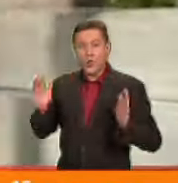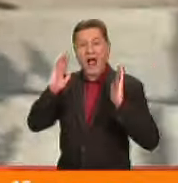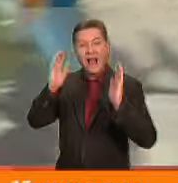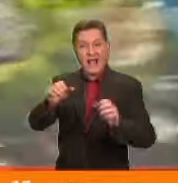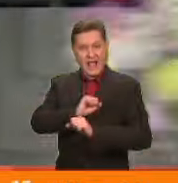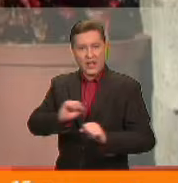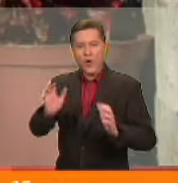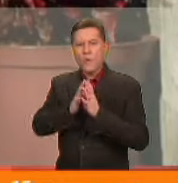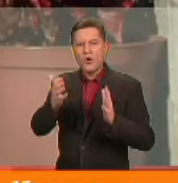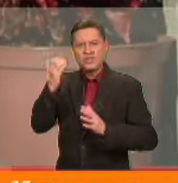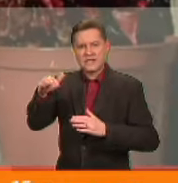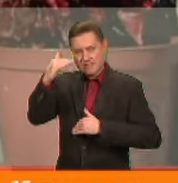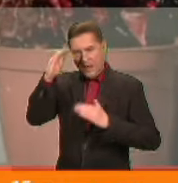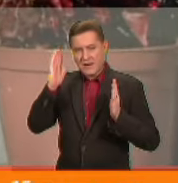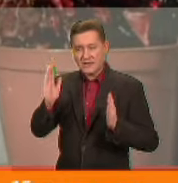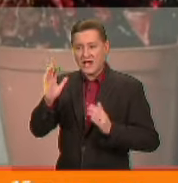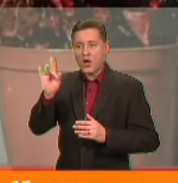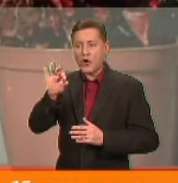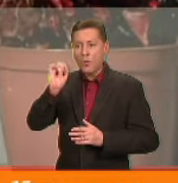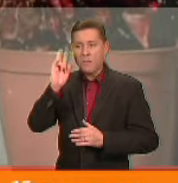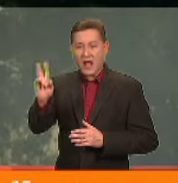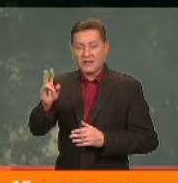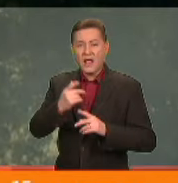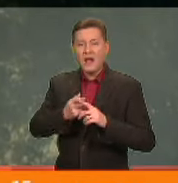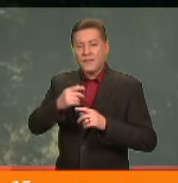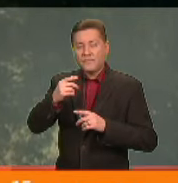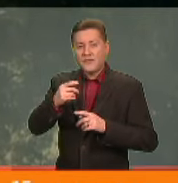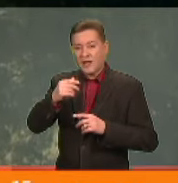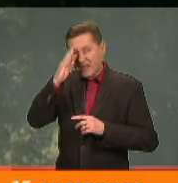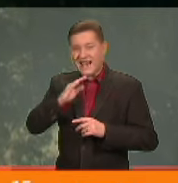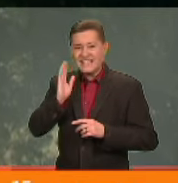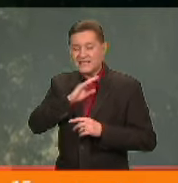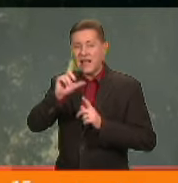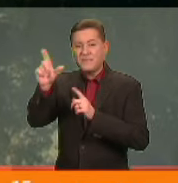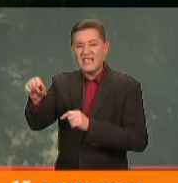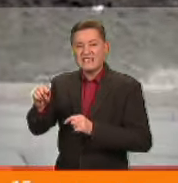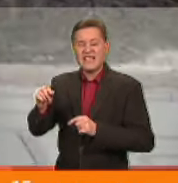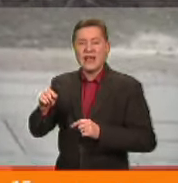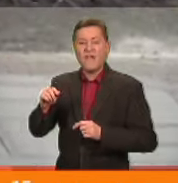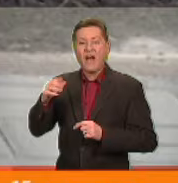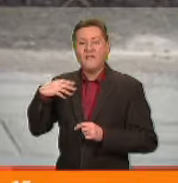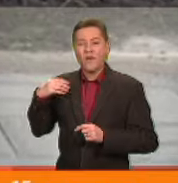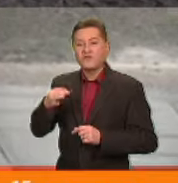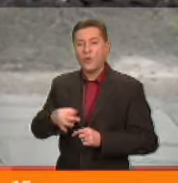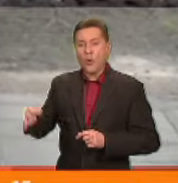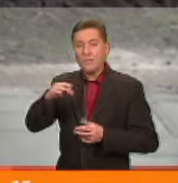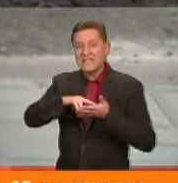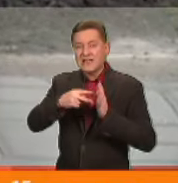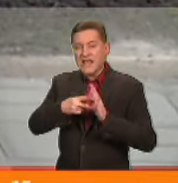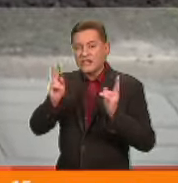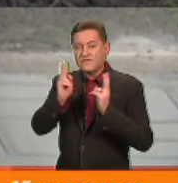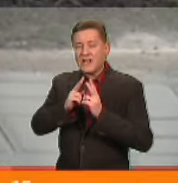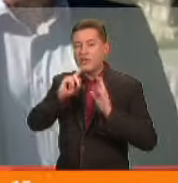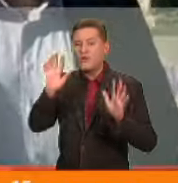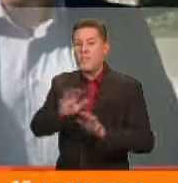больше 100 портретов. Кстати, Роман Вареница, тот самый, к родителям которого мы ездили во Львовскую область. Именно здесь мы назначили встречу